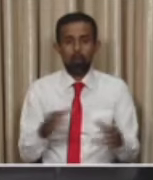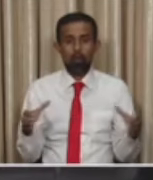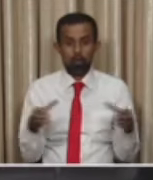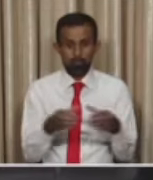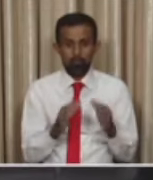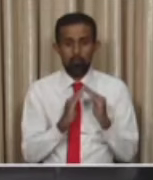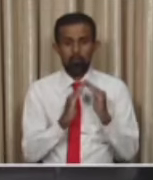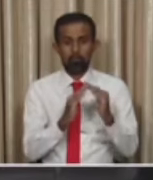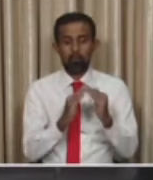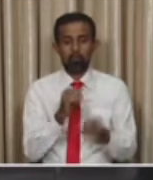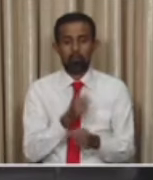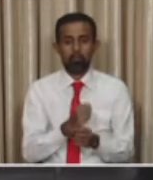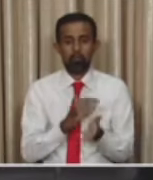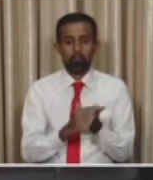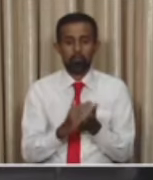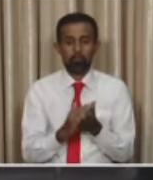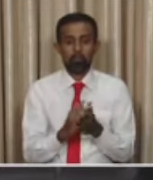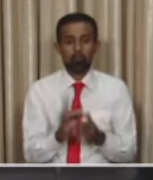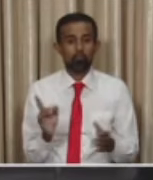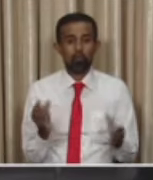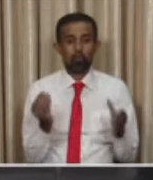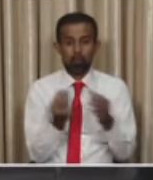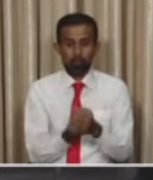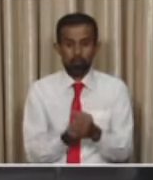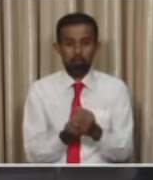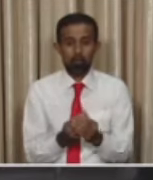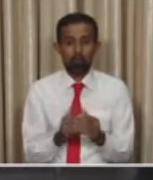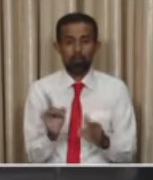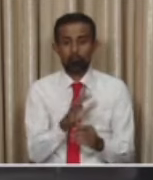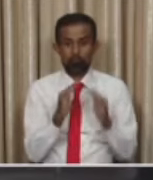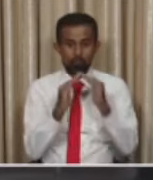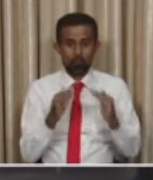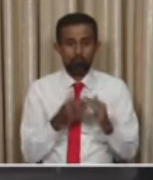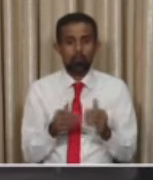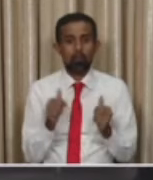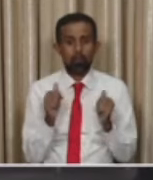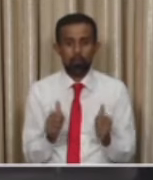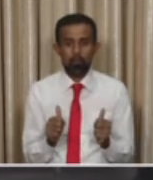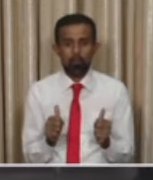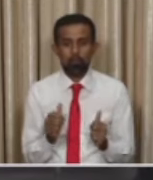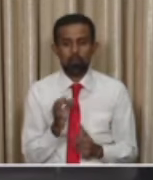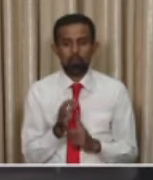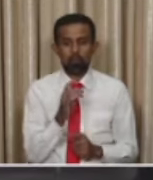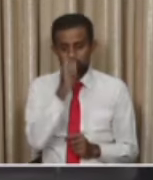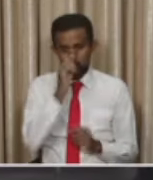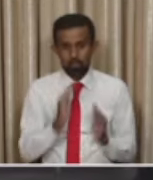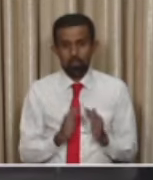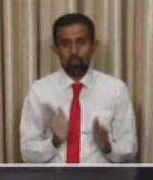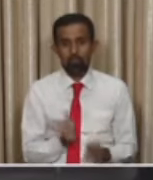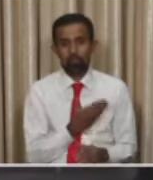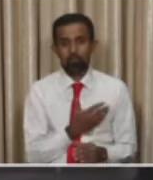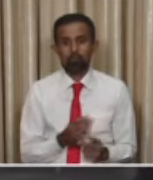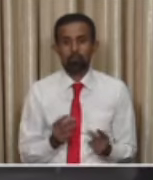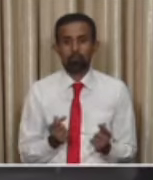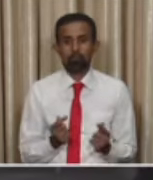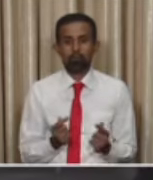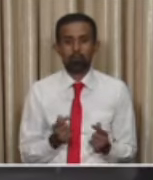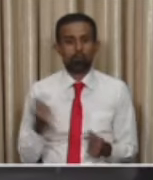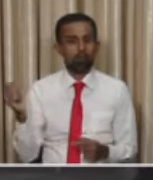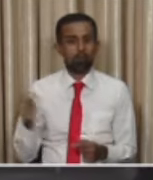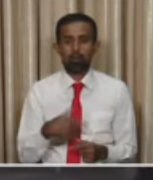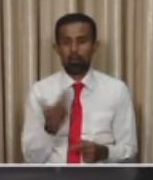ගොඩනැගිල්ලට, මේ රාජ්‍ය සේවා ගොඩනැගිල්ලට අපි එන්නම් රාජ්‍ය සේවයේ සලකන්නේ එක වහලයක් අට ඉඳගෙන හොඳයි. හැබැයි ජනාධිපතිතුමා ගෙදර ගිය ගමන් එක ආයතනයක්වත් ඉන්නේ